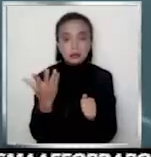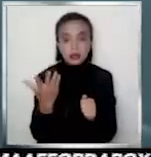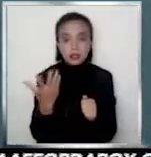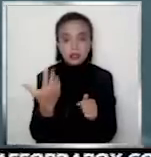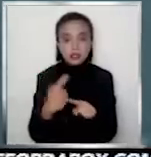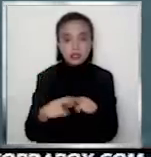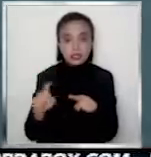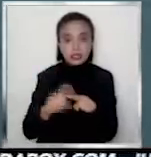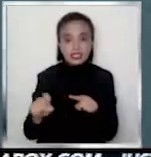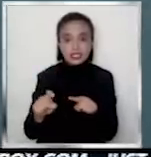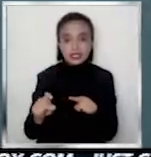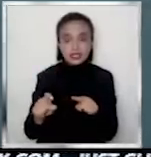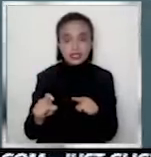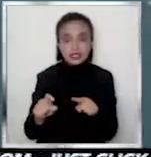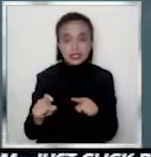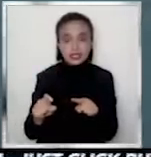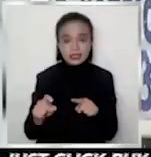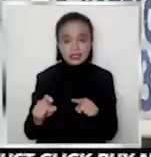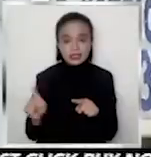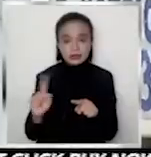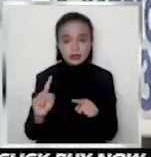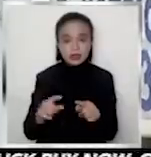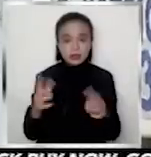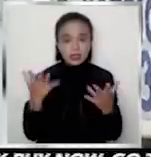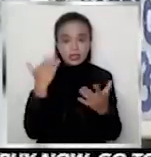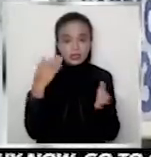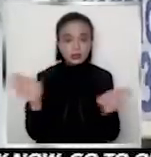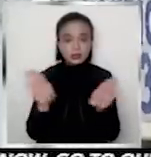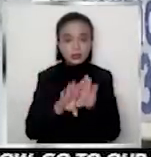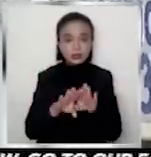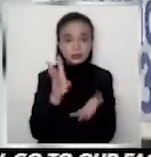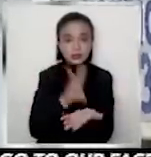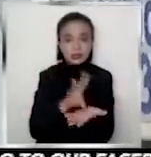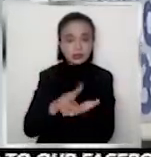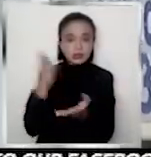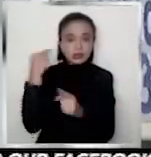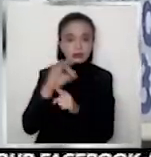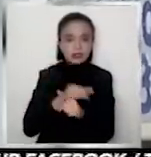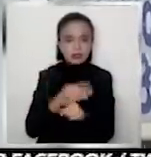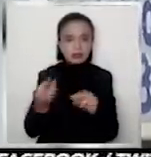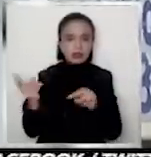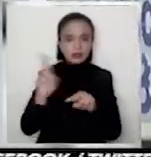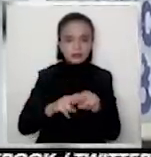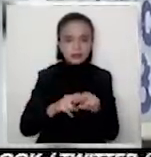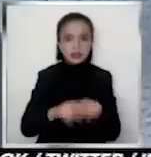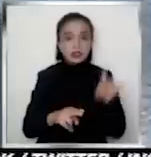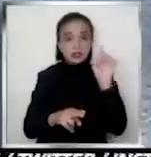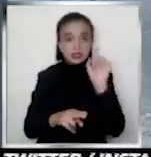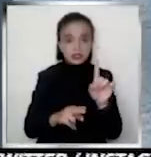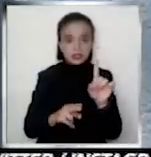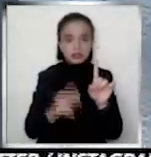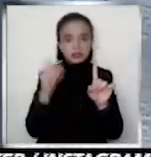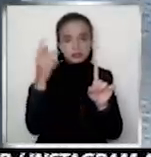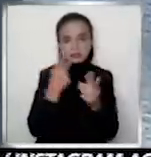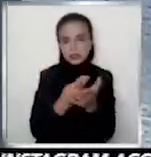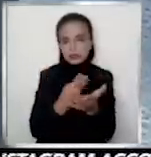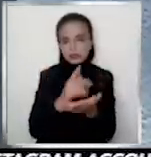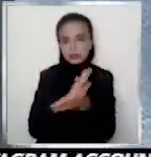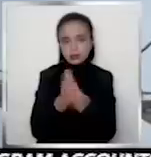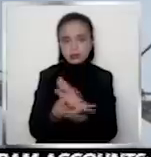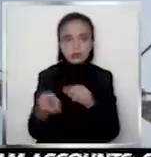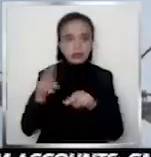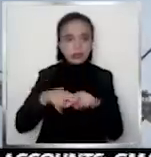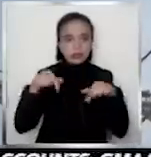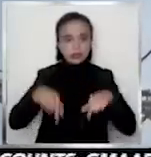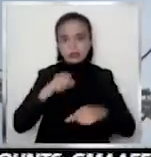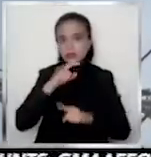ng Malampaya Gas Facility nitong Pebrero. Pisong araw kada kilowatt hour ang dapat na magiging taas singil ngayong Marso.